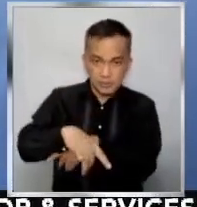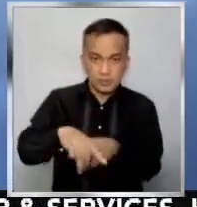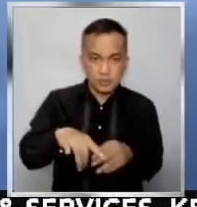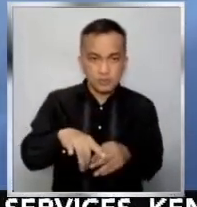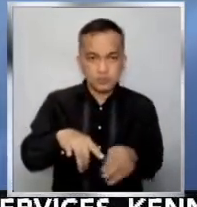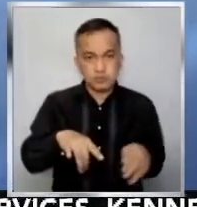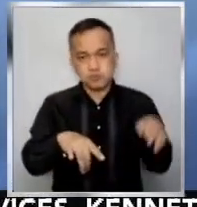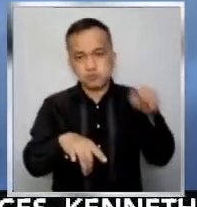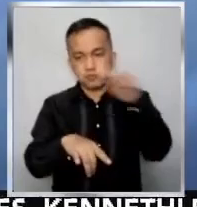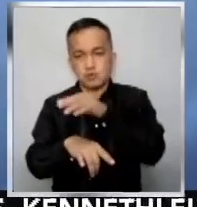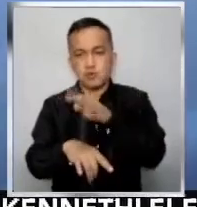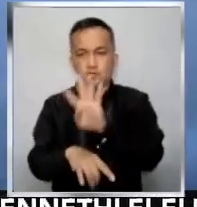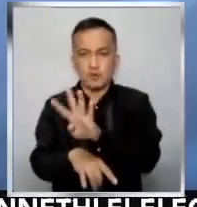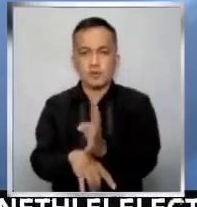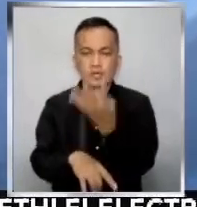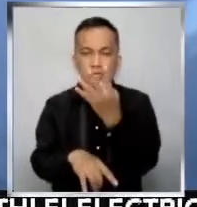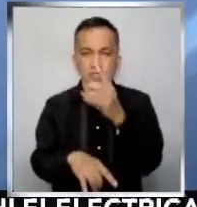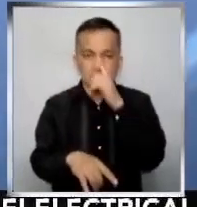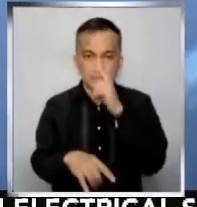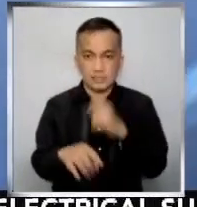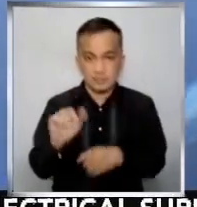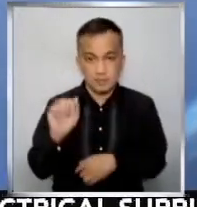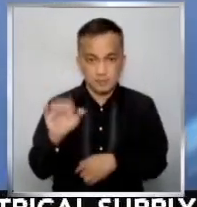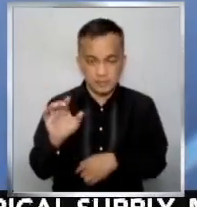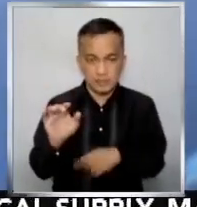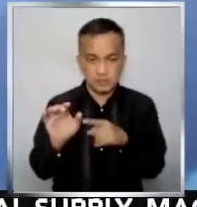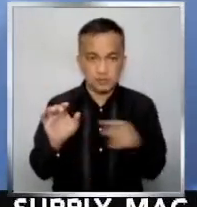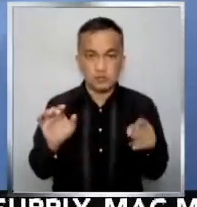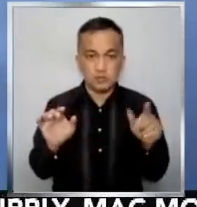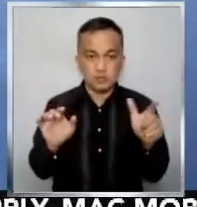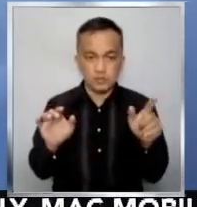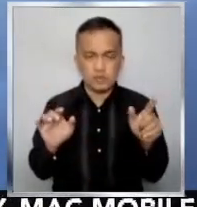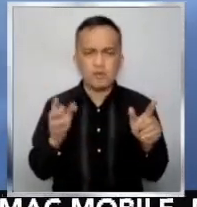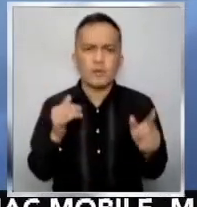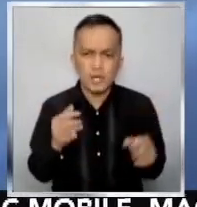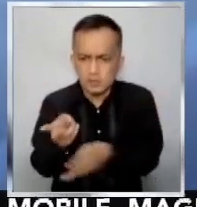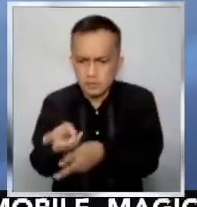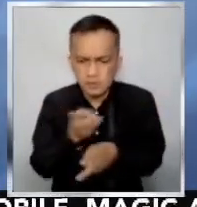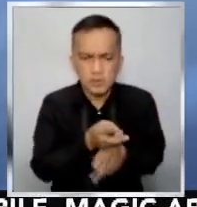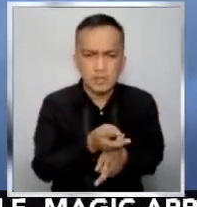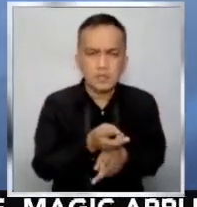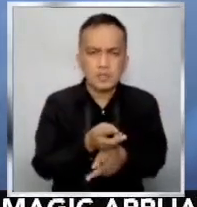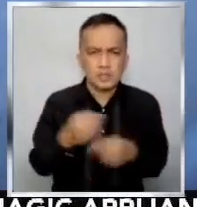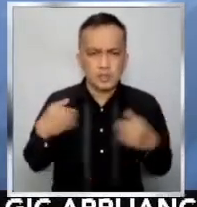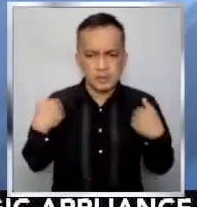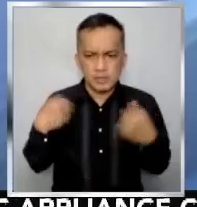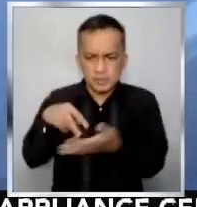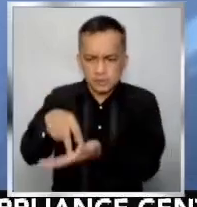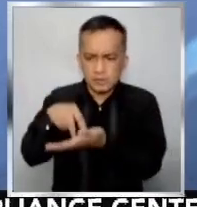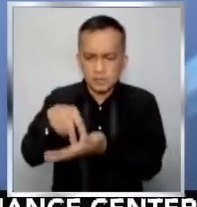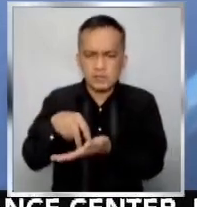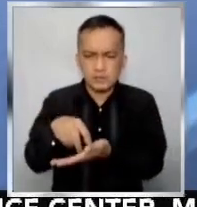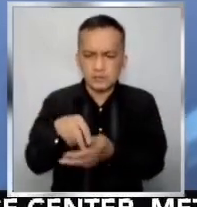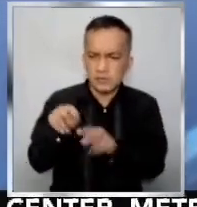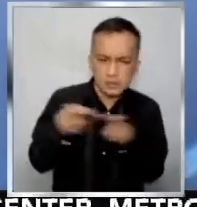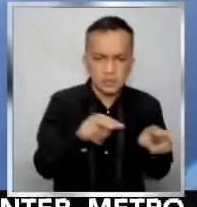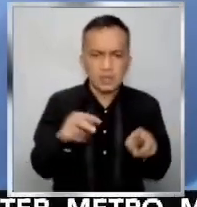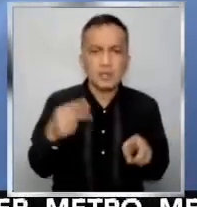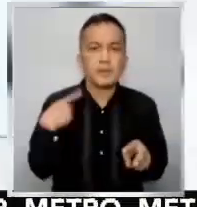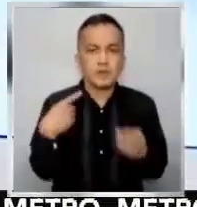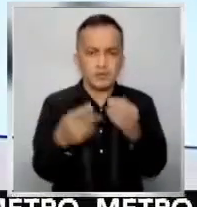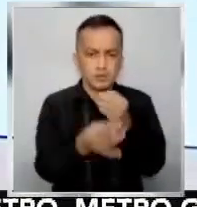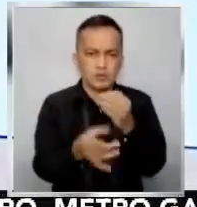15 hanggang 21 anyos. Yan ay para mabantayan daw mga kabataang tumatambay sa mga dike na may namataang oil spill.